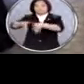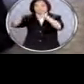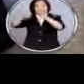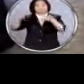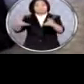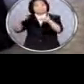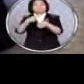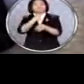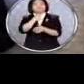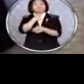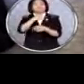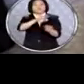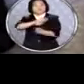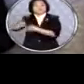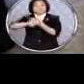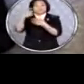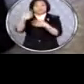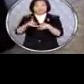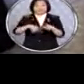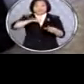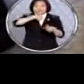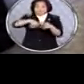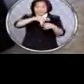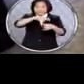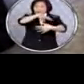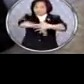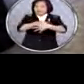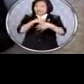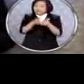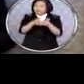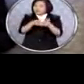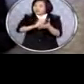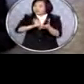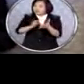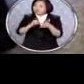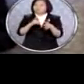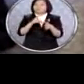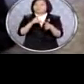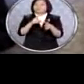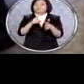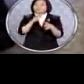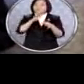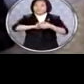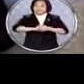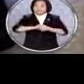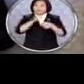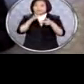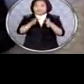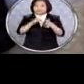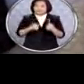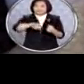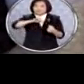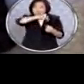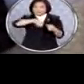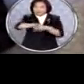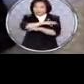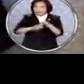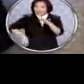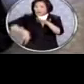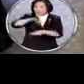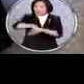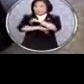我们必须要扩大我们的内需，但是内需绝对不是小型工程款，而是扎扎实实的在地的经济。而这个在